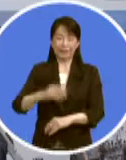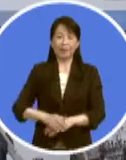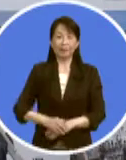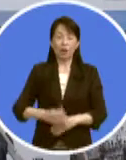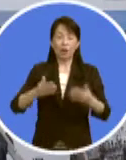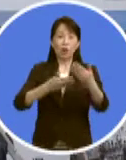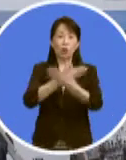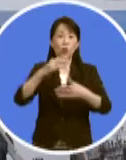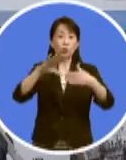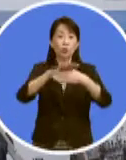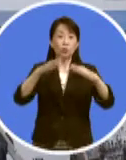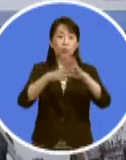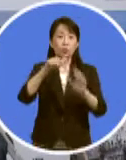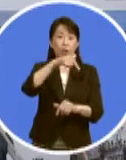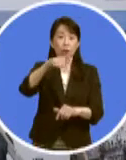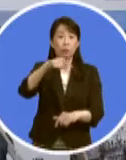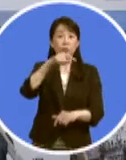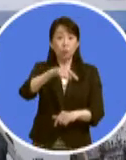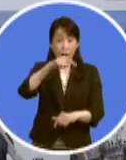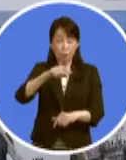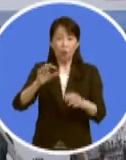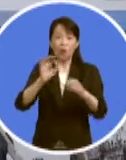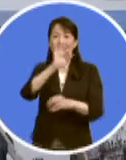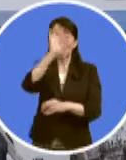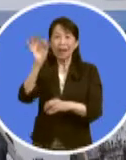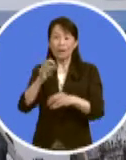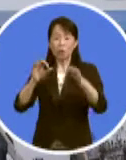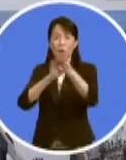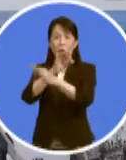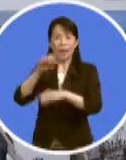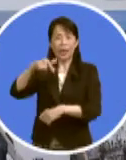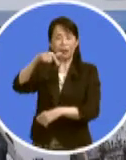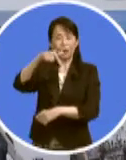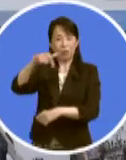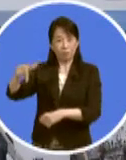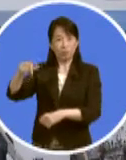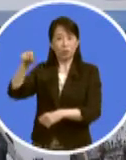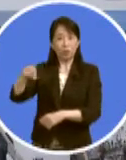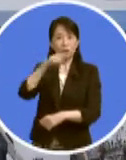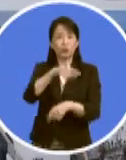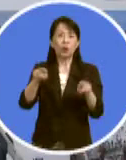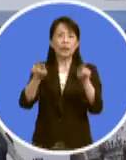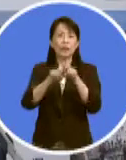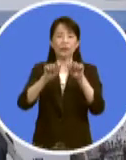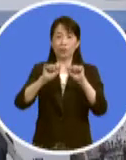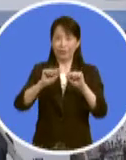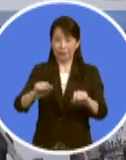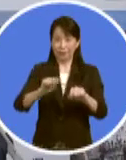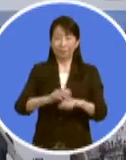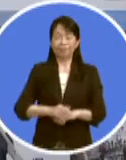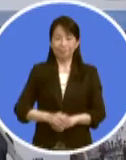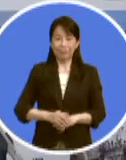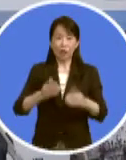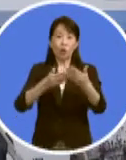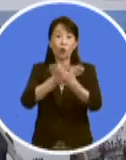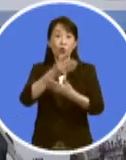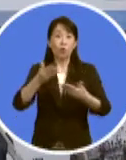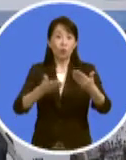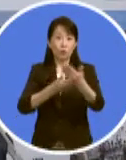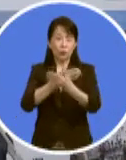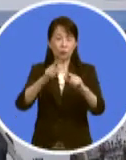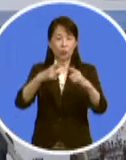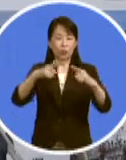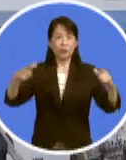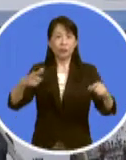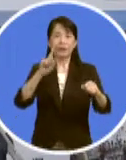交流文化部につきましては観光営業部観光と営業ということでございましたがもっとあの交流